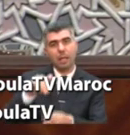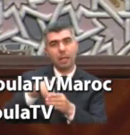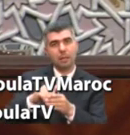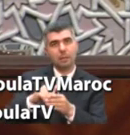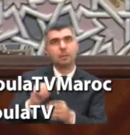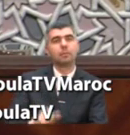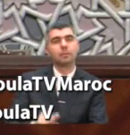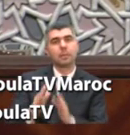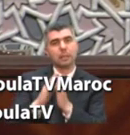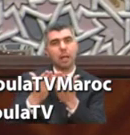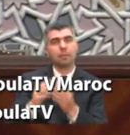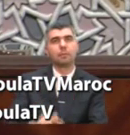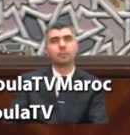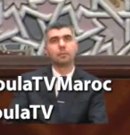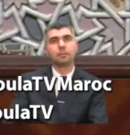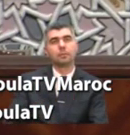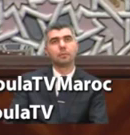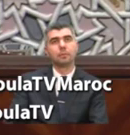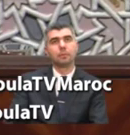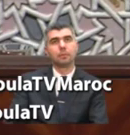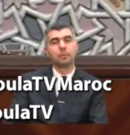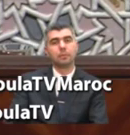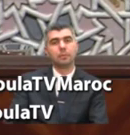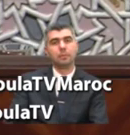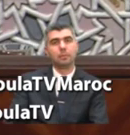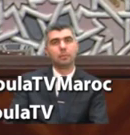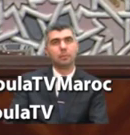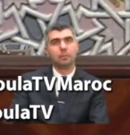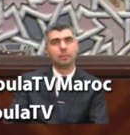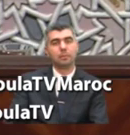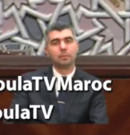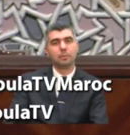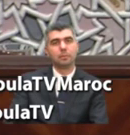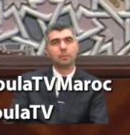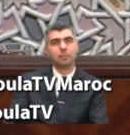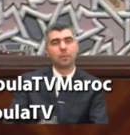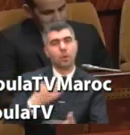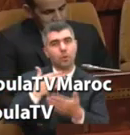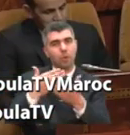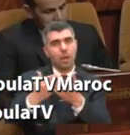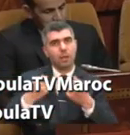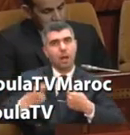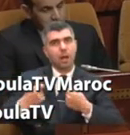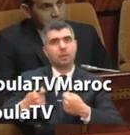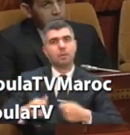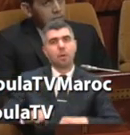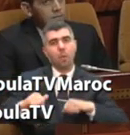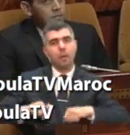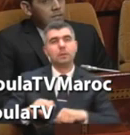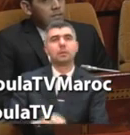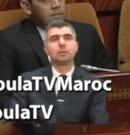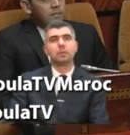المجموعة النيابية للتقدم والاشتراكية، تفضل سيد نائب محترم. شكرا سيد رئيس. سيدة